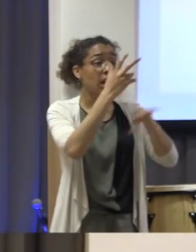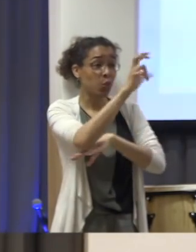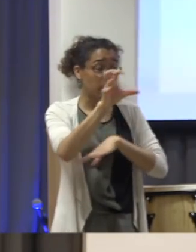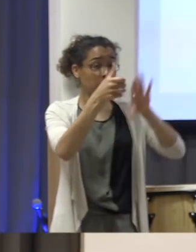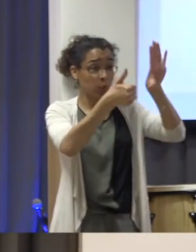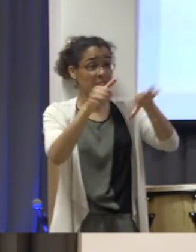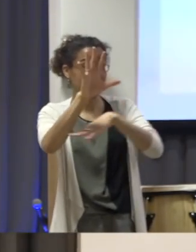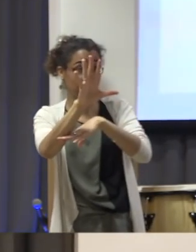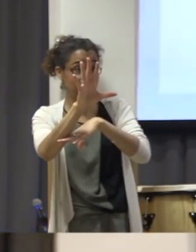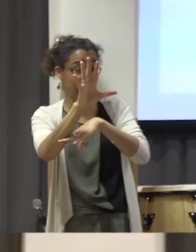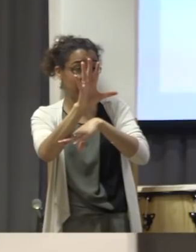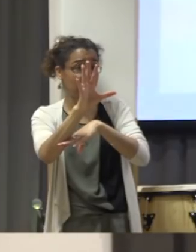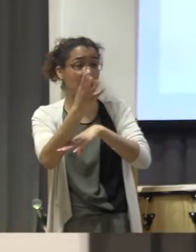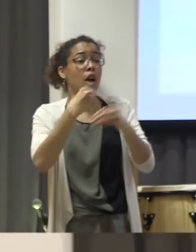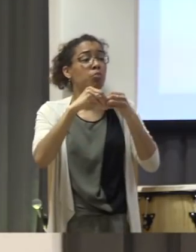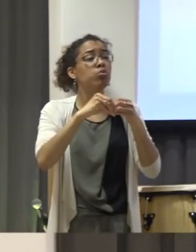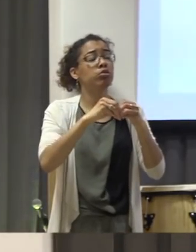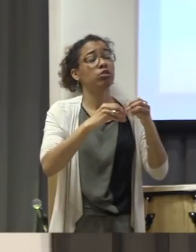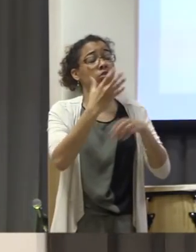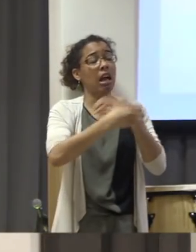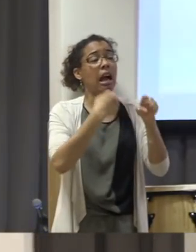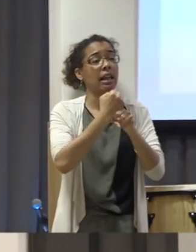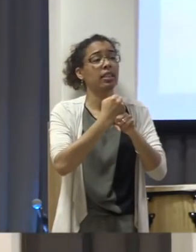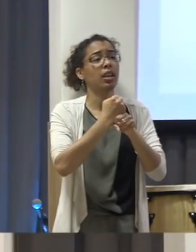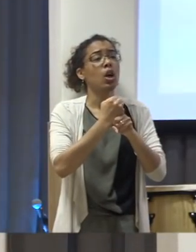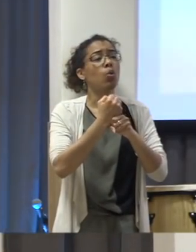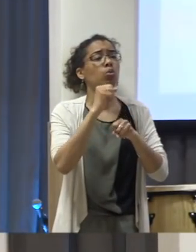jours. Si on ajoute l'année bissextile, ça nous fait combien?